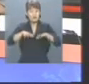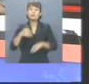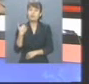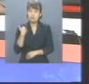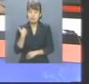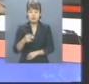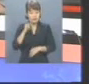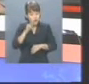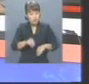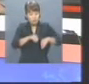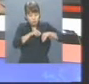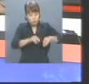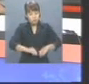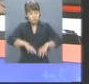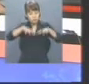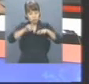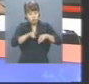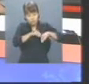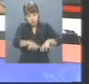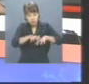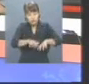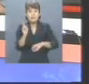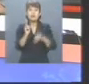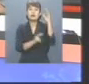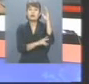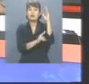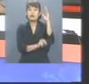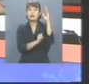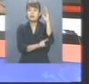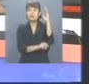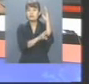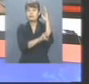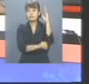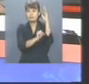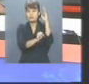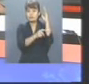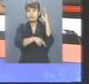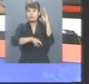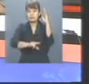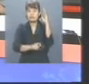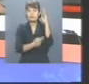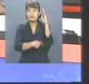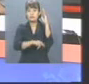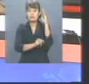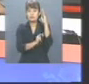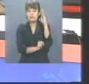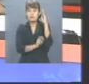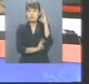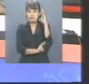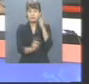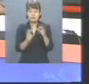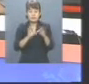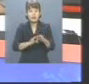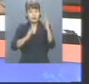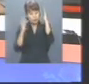ได้นะคะโดยเฉพาะจังหวัดนครศรีธรรมราชพัทลุงสงขลาปัตตานียะลาและนราธิวาสค่ะส่วนคลื่นลมทะเลในอ่าวไท